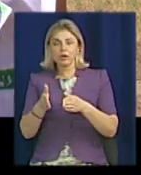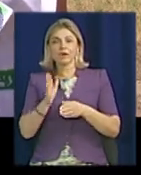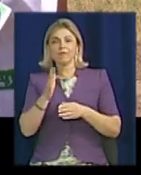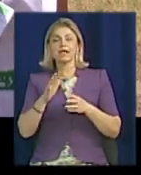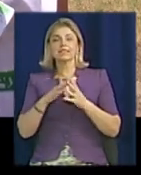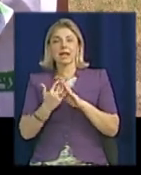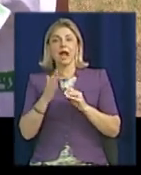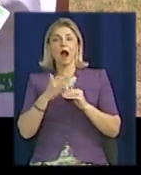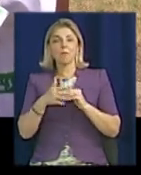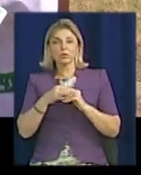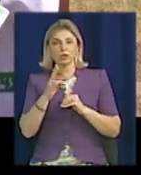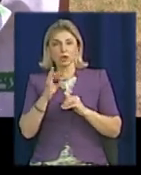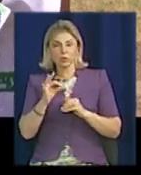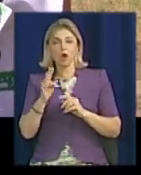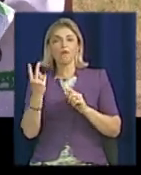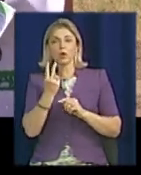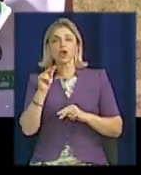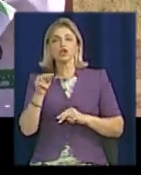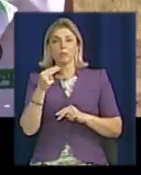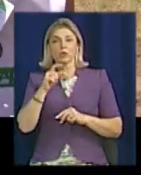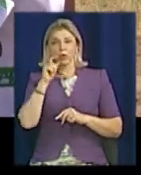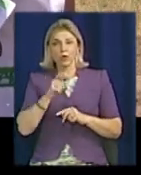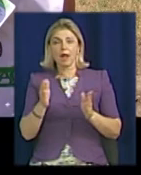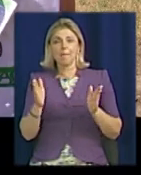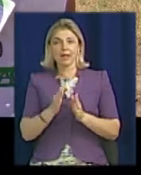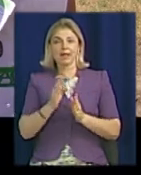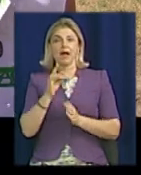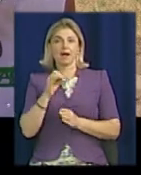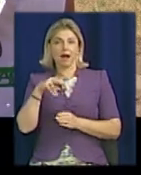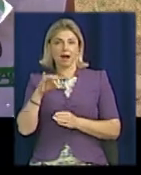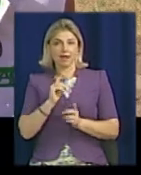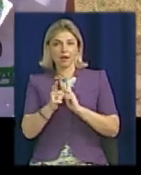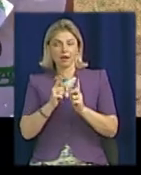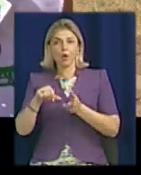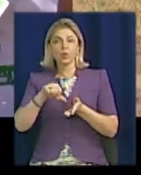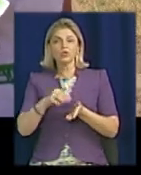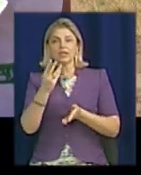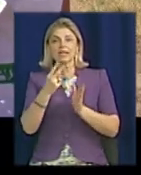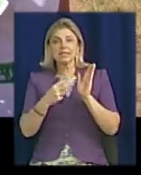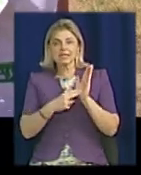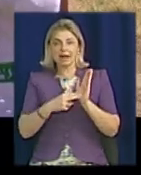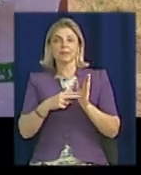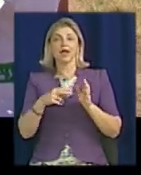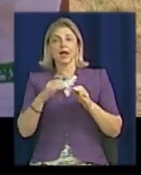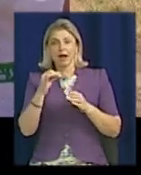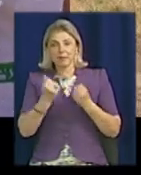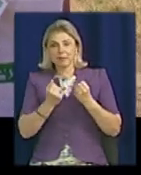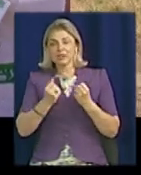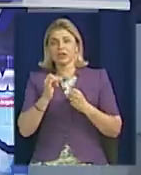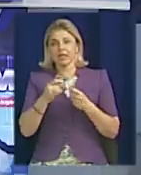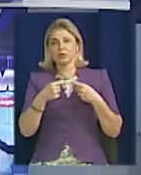Капустяне відбувається другий етап чемпіонату України з міні-ралі. Участь в ньому бере 37 екіпажів з України та інших країн